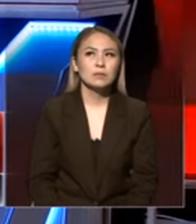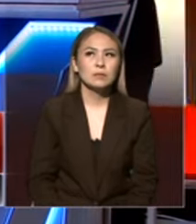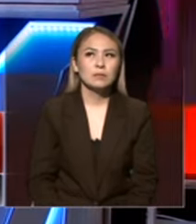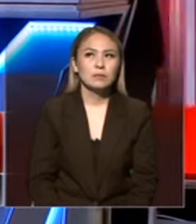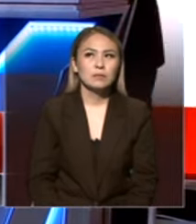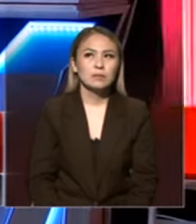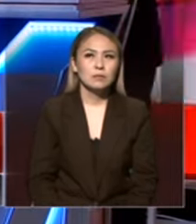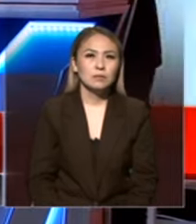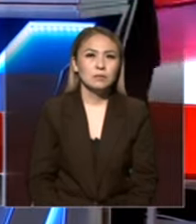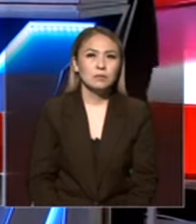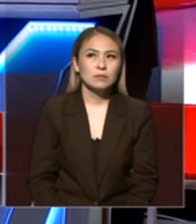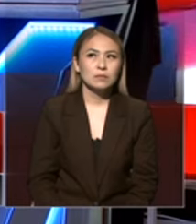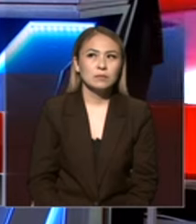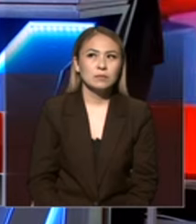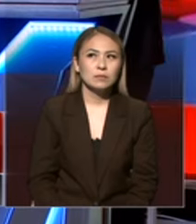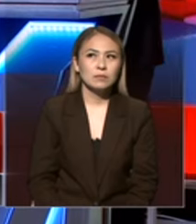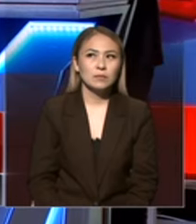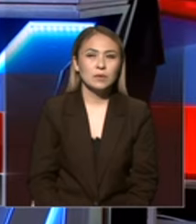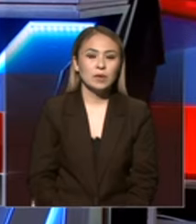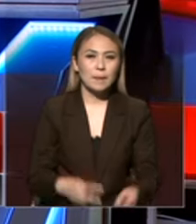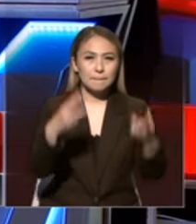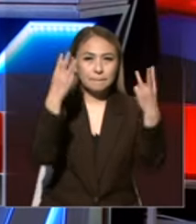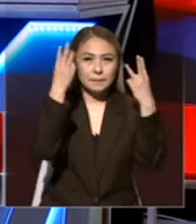Жаңағы мен айтып өткен